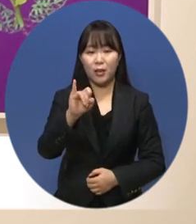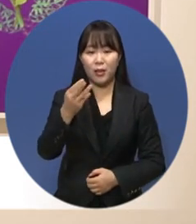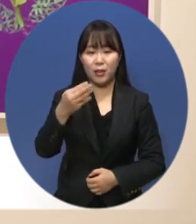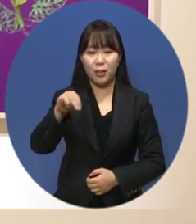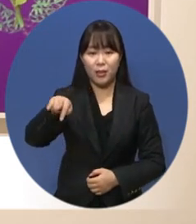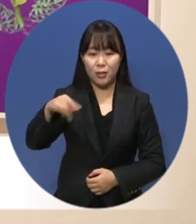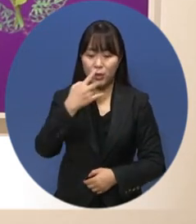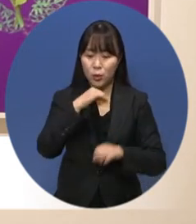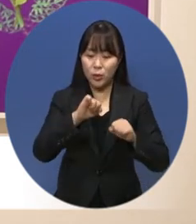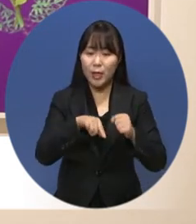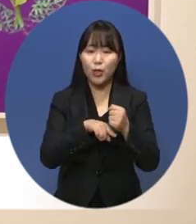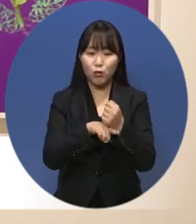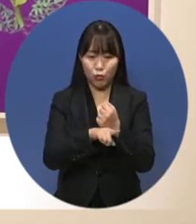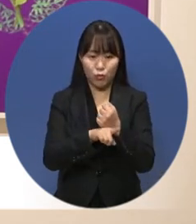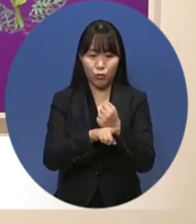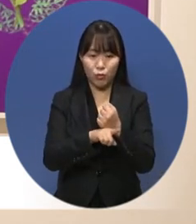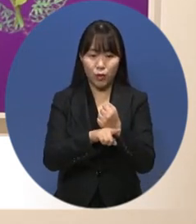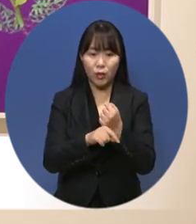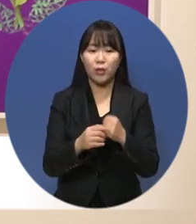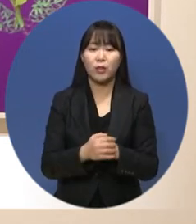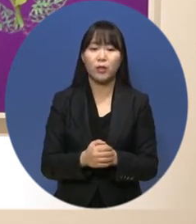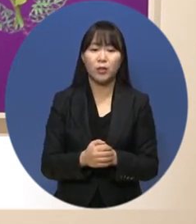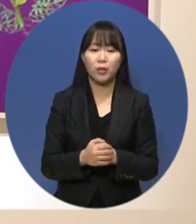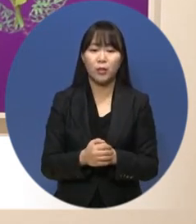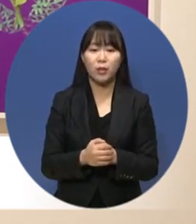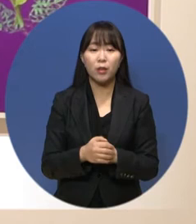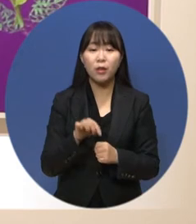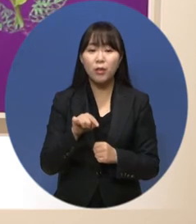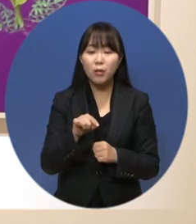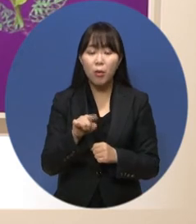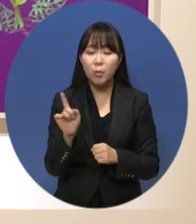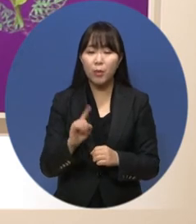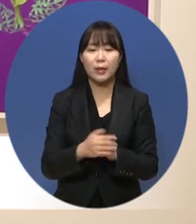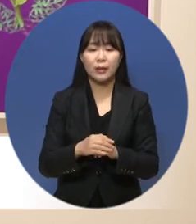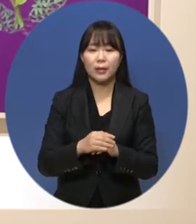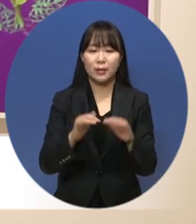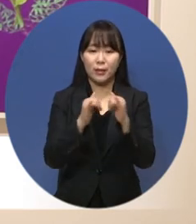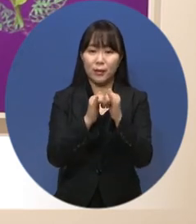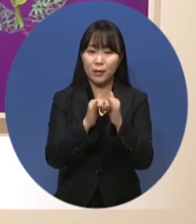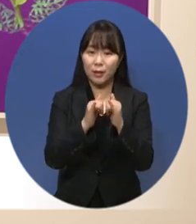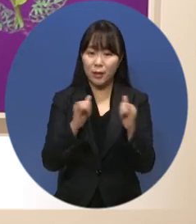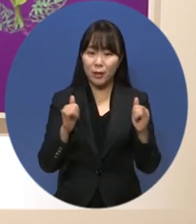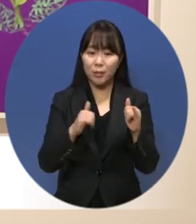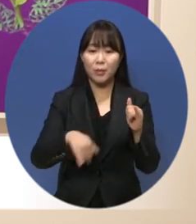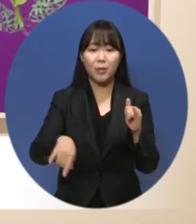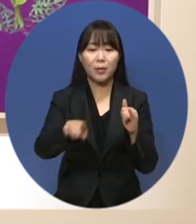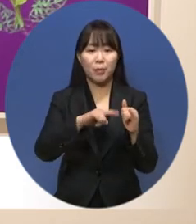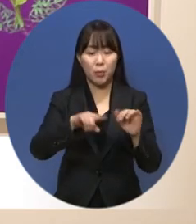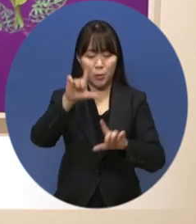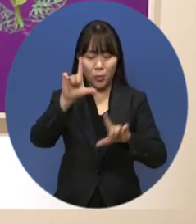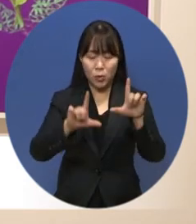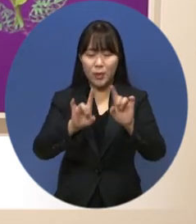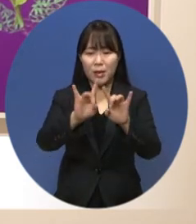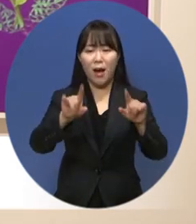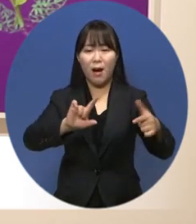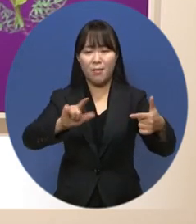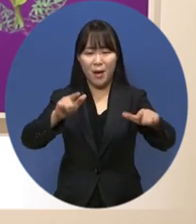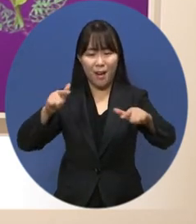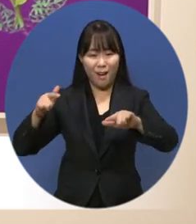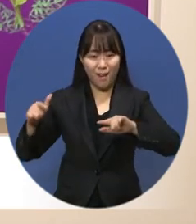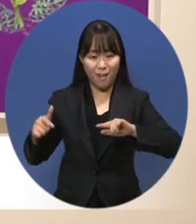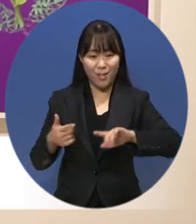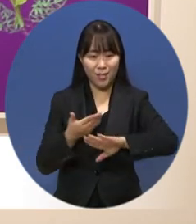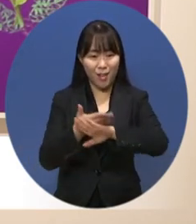이유입니다 2 아이리스 존재라는 자체는 저희들이 사람의 모습이 다르듯이